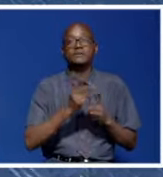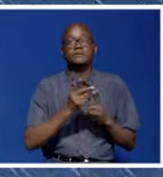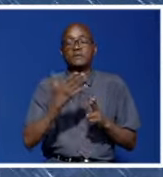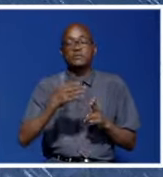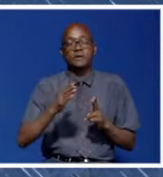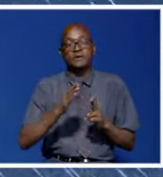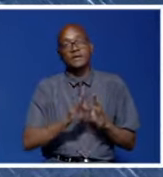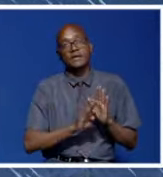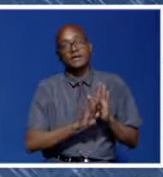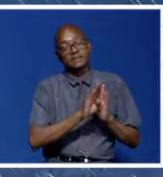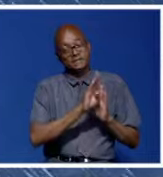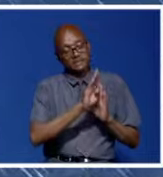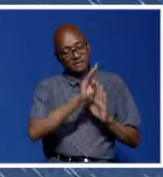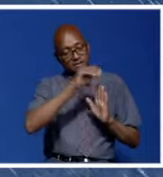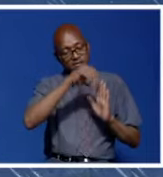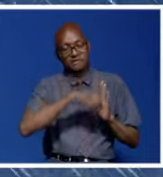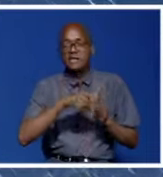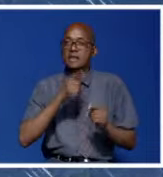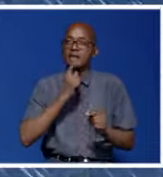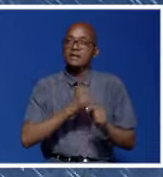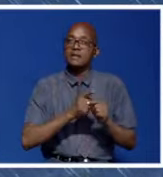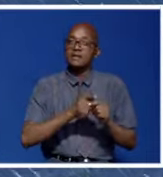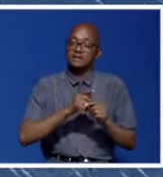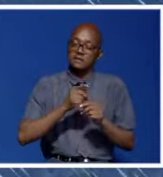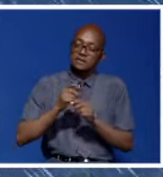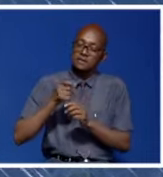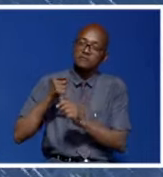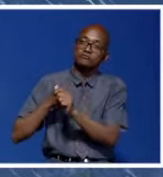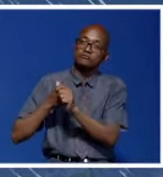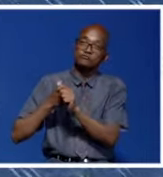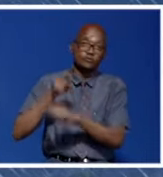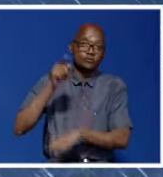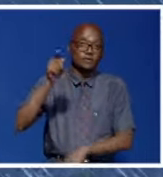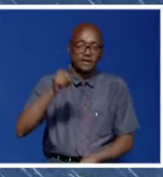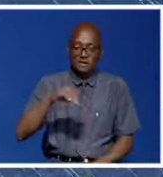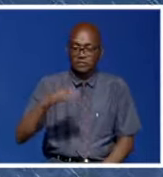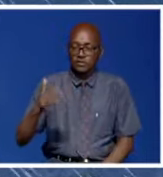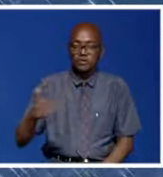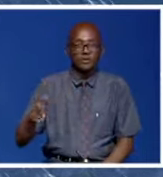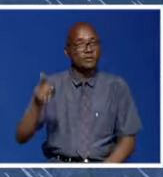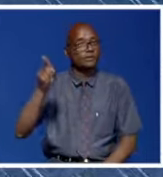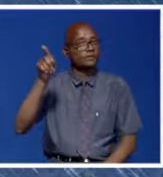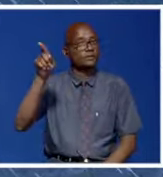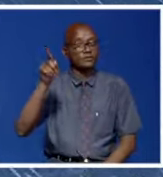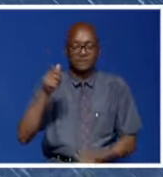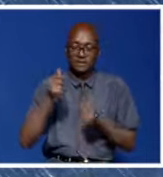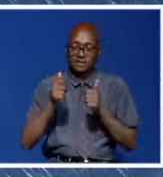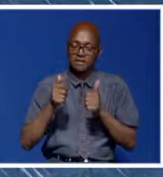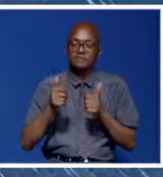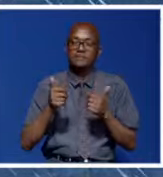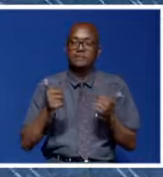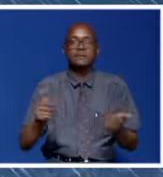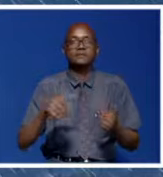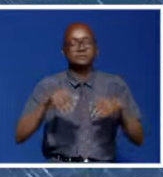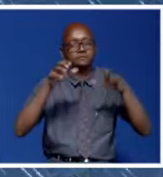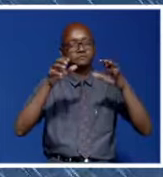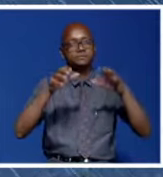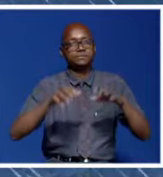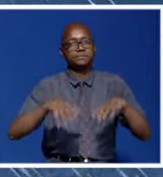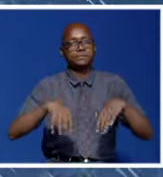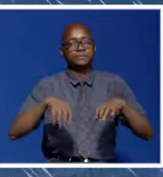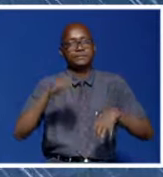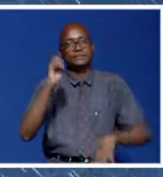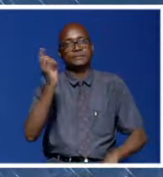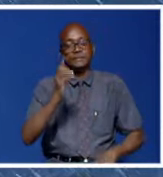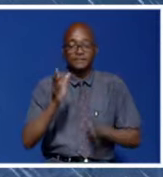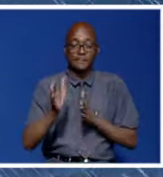ya kaskazini pamoja na pwani ya kusini, Lindi pamoja na Mtwara, vile vile katika mkoa wa Morogoro kunatarajiwa kuwa na hali ya mvua kiambatana na ngurumo za radi, huku upepo ukitarajiwa